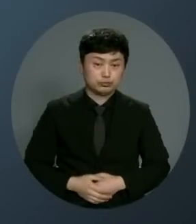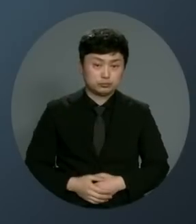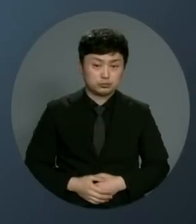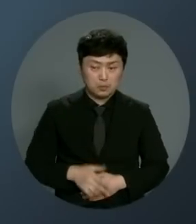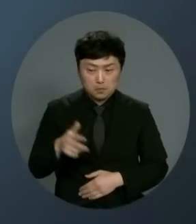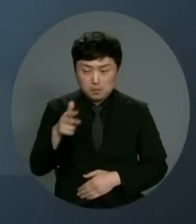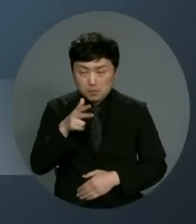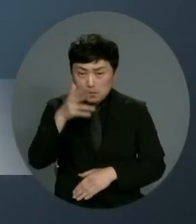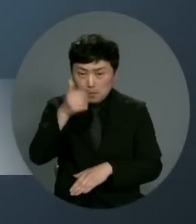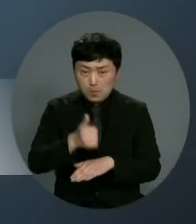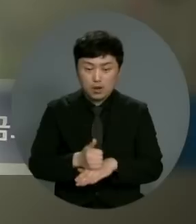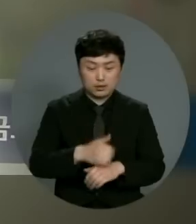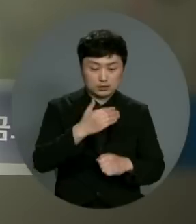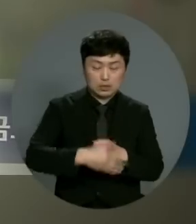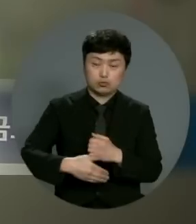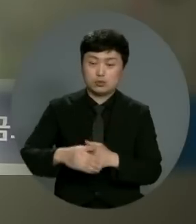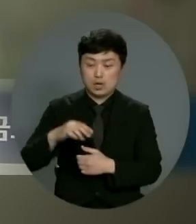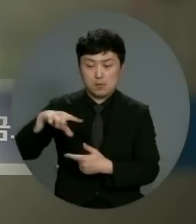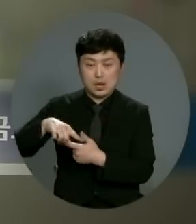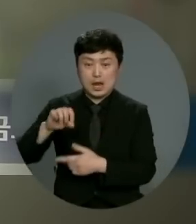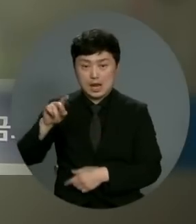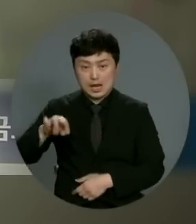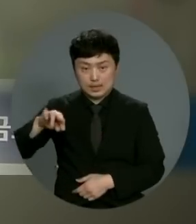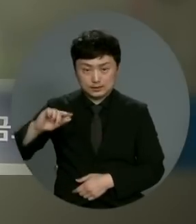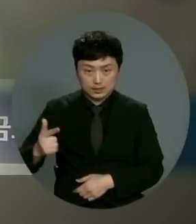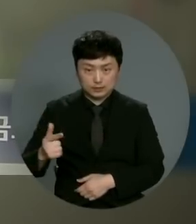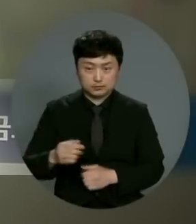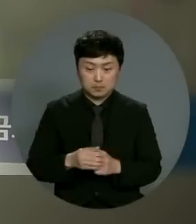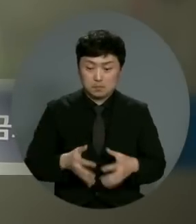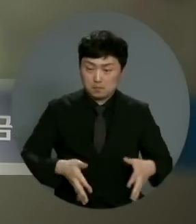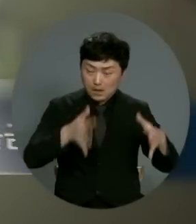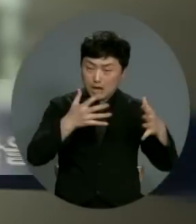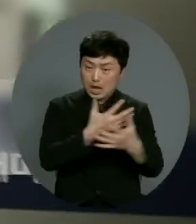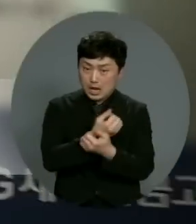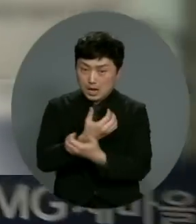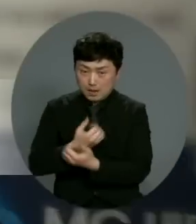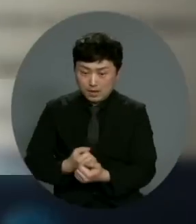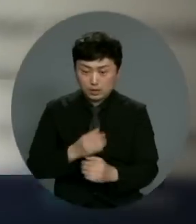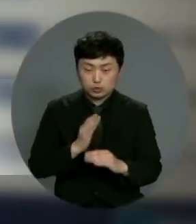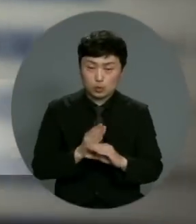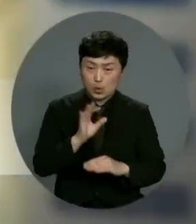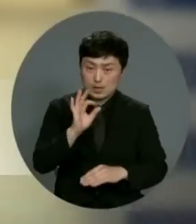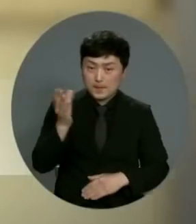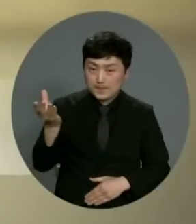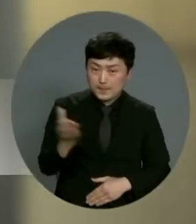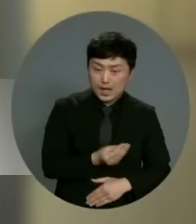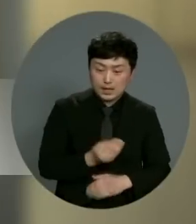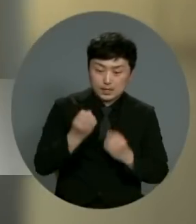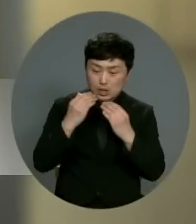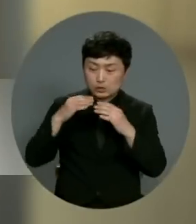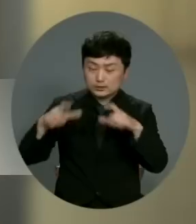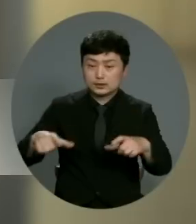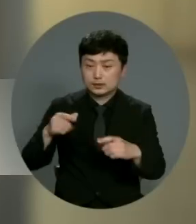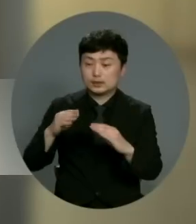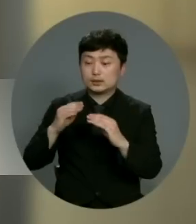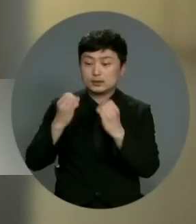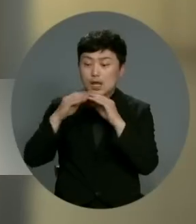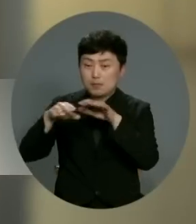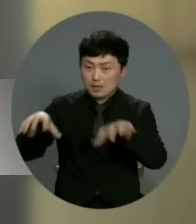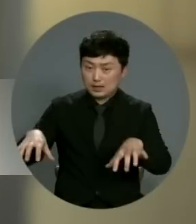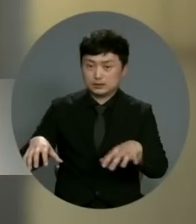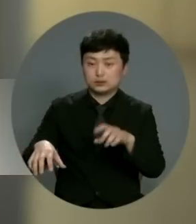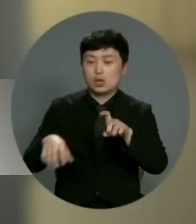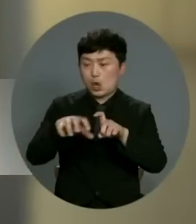취재 결과 대구와 양산에 있는 주상 복합형 건물 계약자들에게 중도금 대출을 한 대구 지역 새마을 금고는 모두